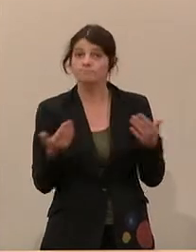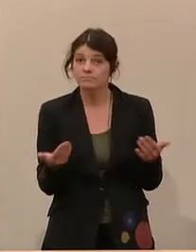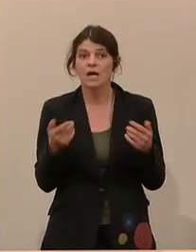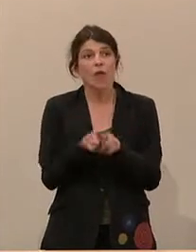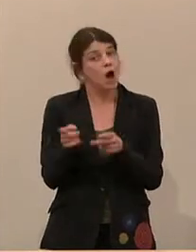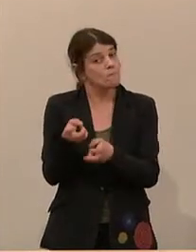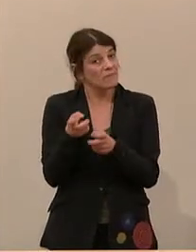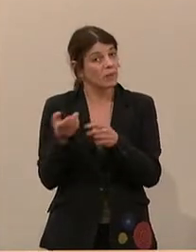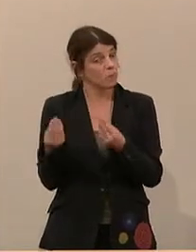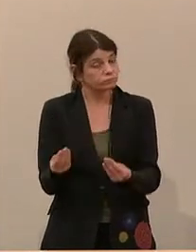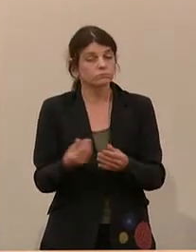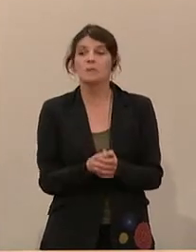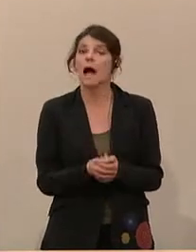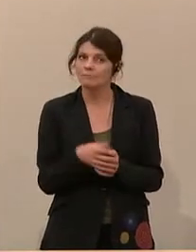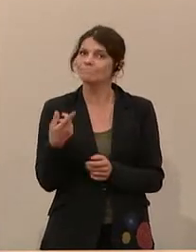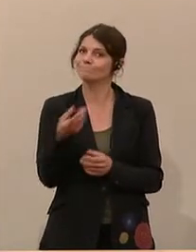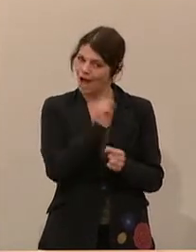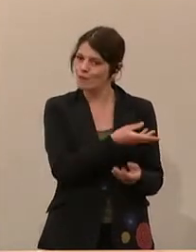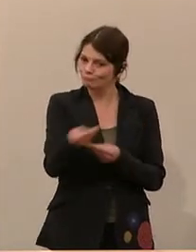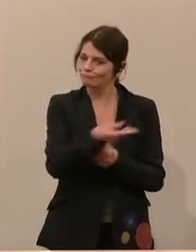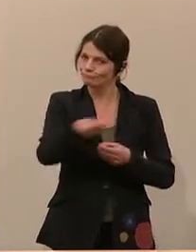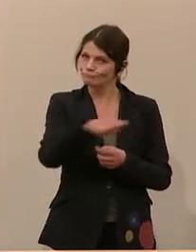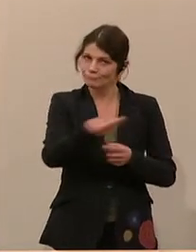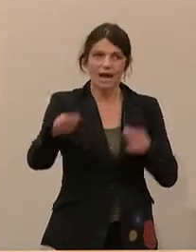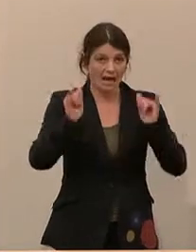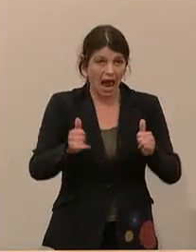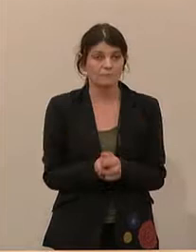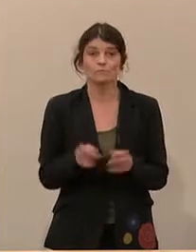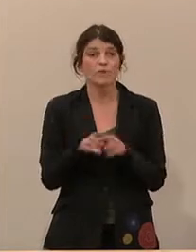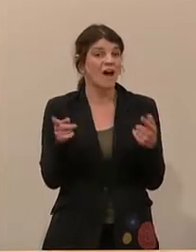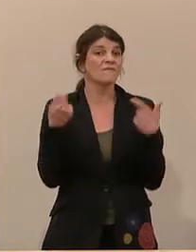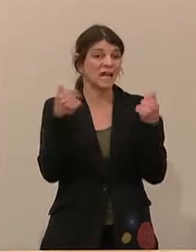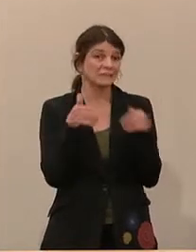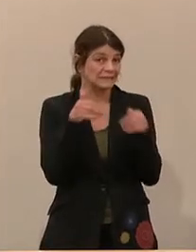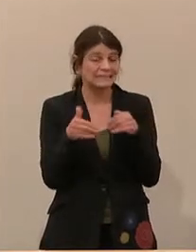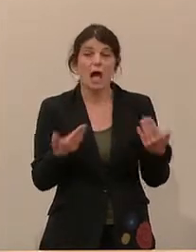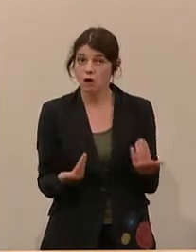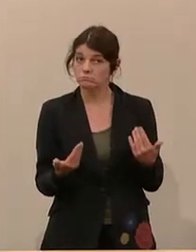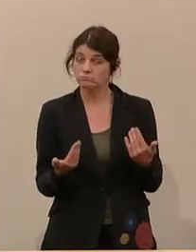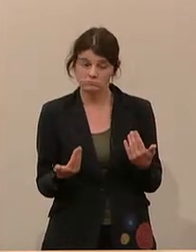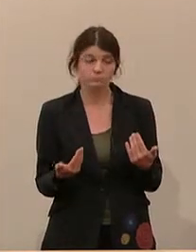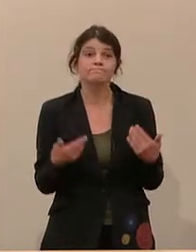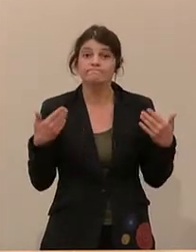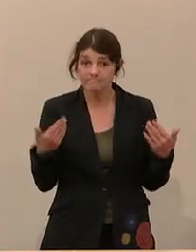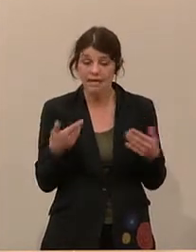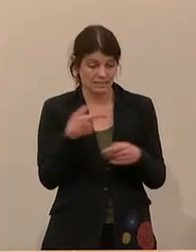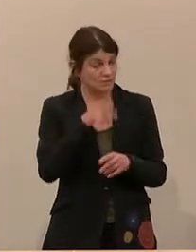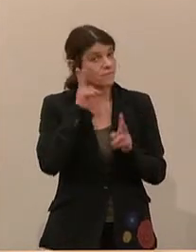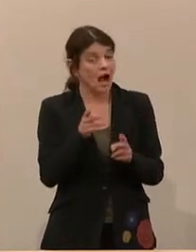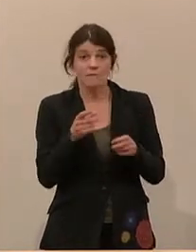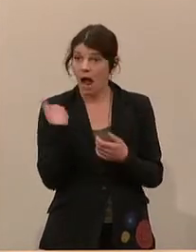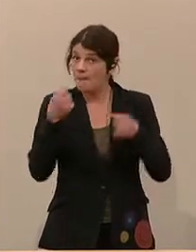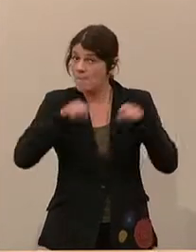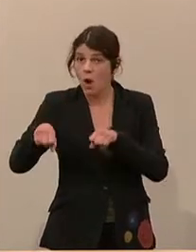und auch bewilligt werden, damit bedient werden. Und was auch das Finanzministerium betrifft, ist dasjenige. Es ist sogar